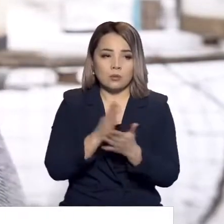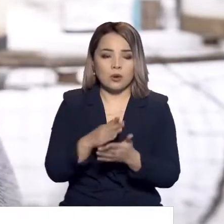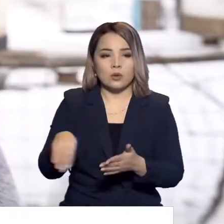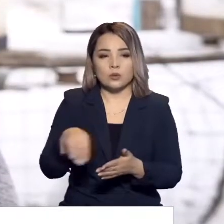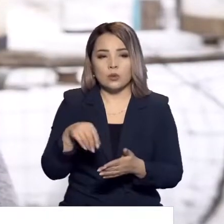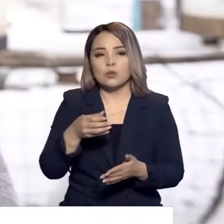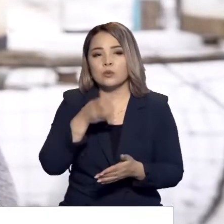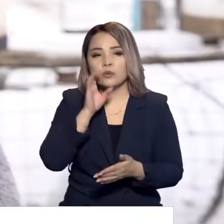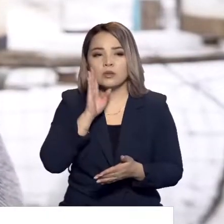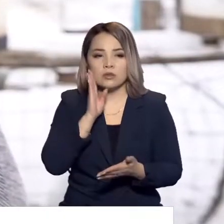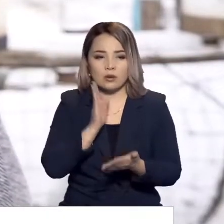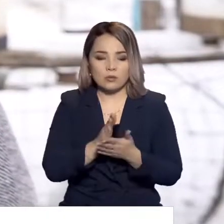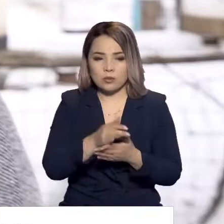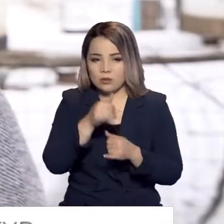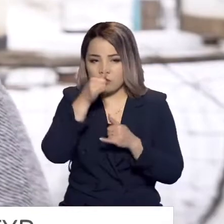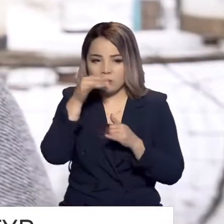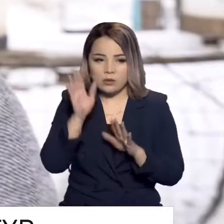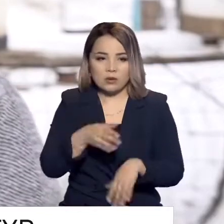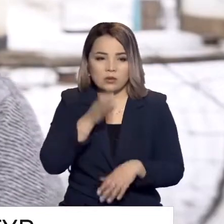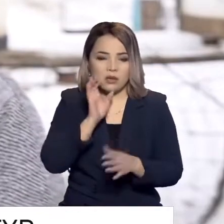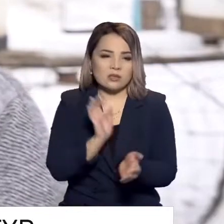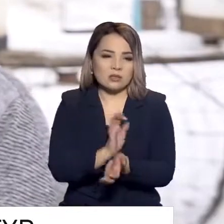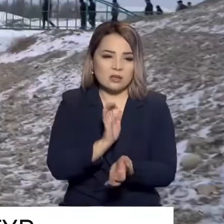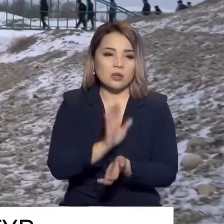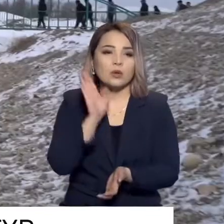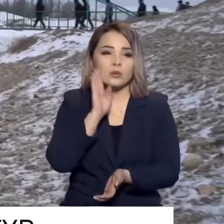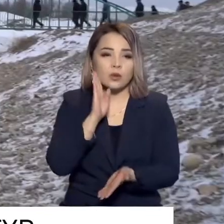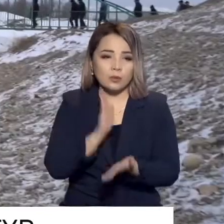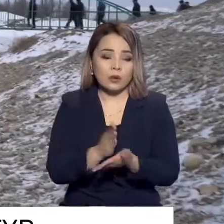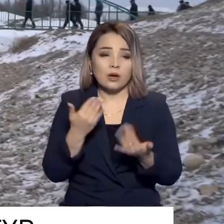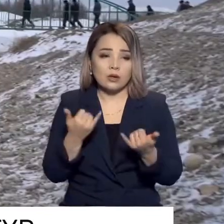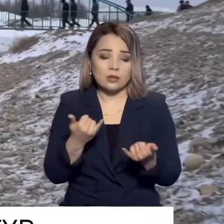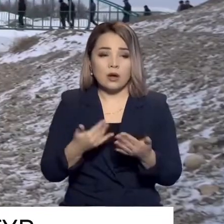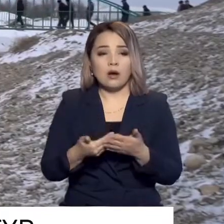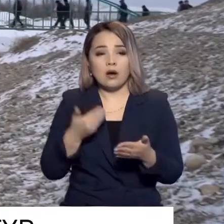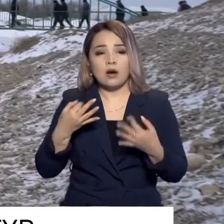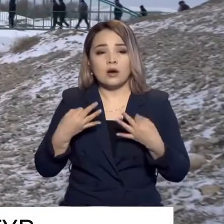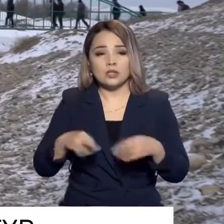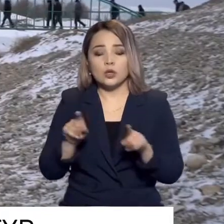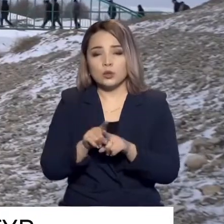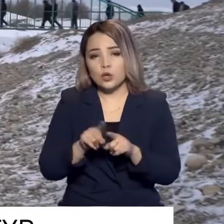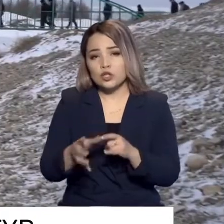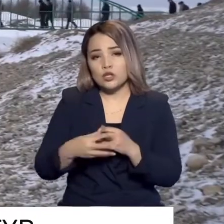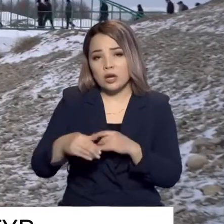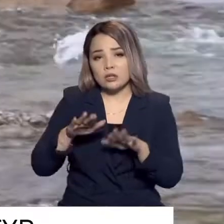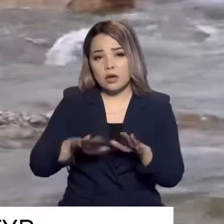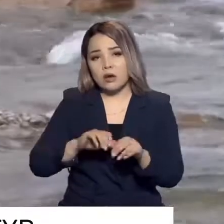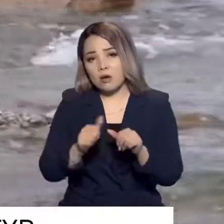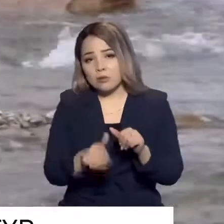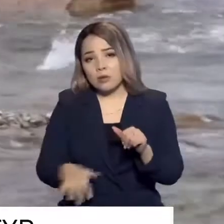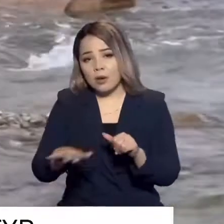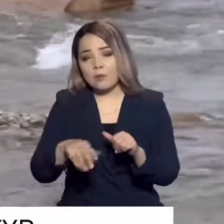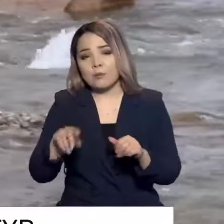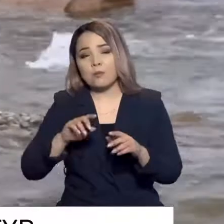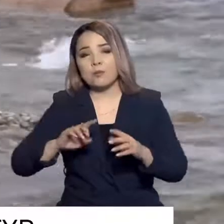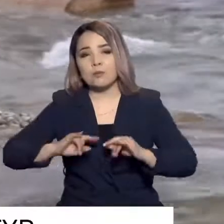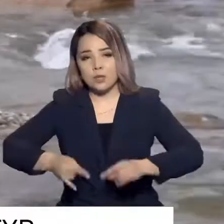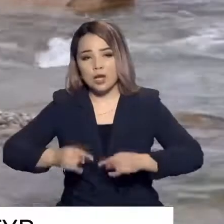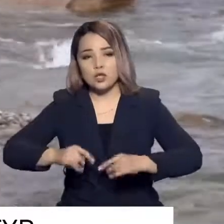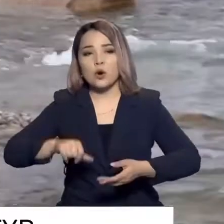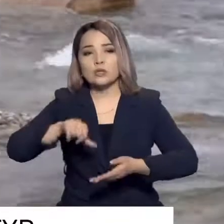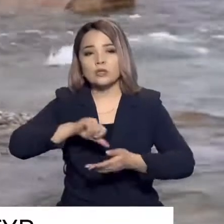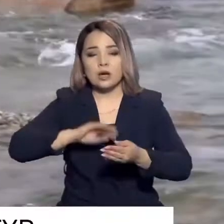дәмі шығады. Лайдың дәмі шығады. Қауіптің алдын алу үшін жергілікті билік өзен жағалауын бетонмен қаптау ісін зерделеп